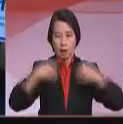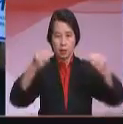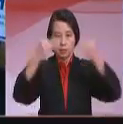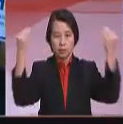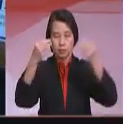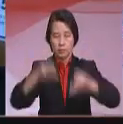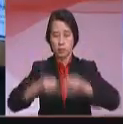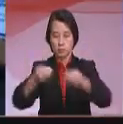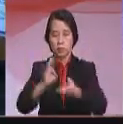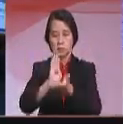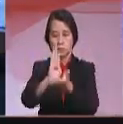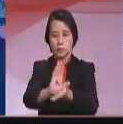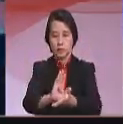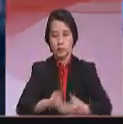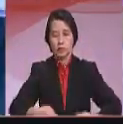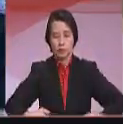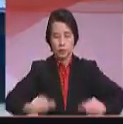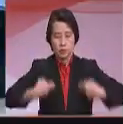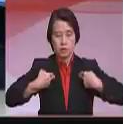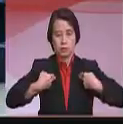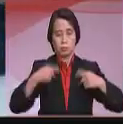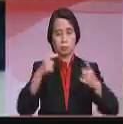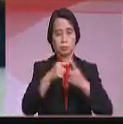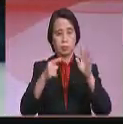majlis pemberian bantuan sara hidup kepada